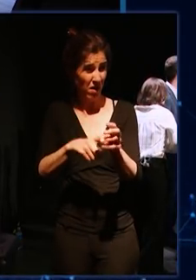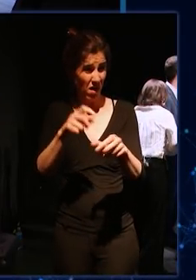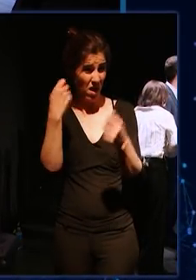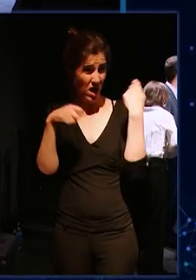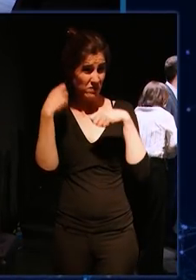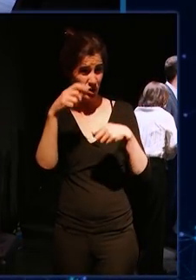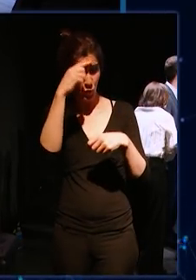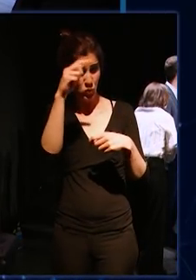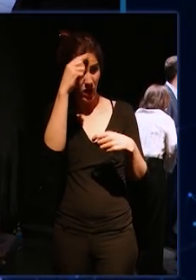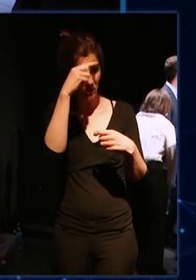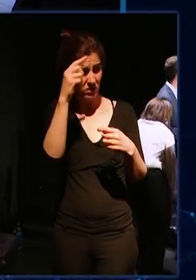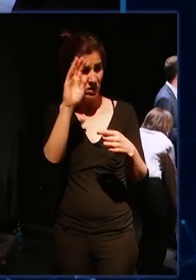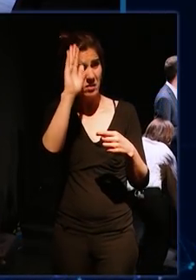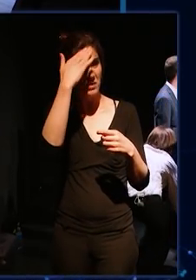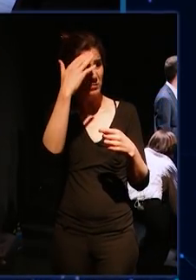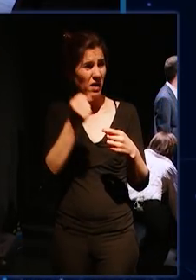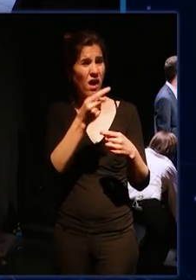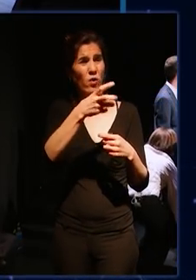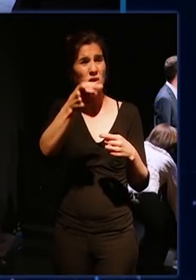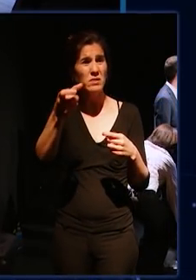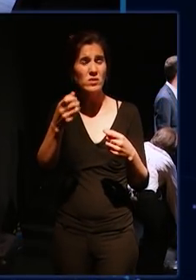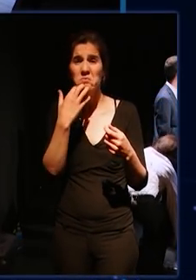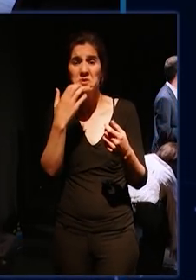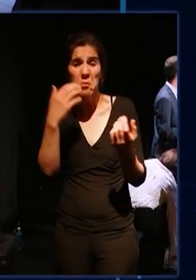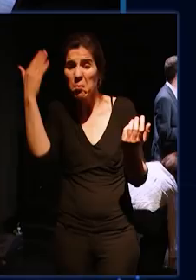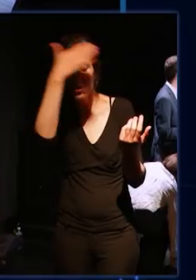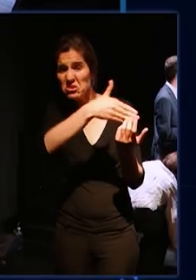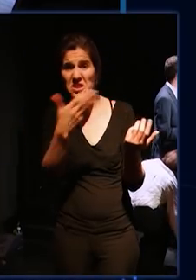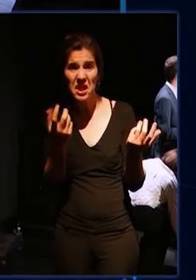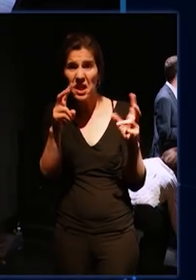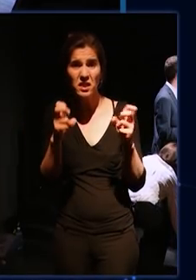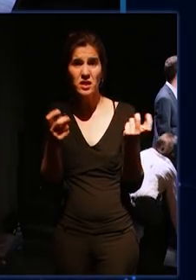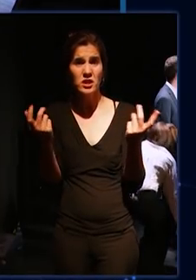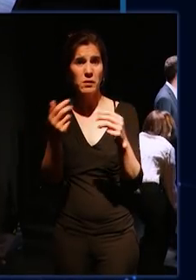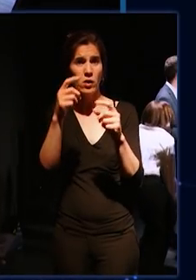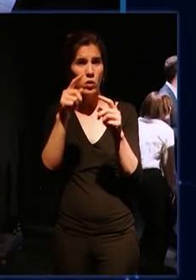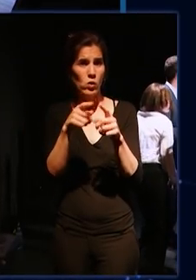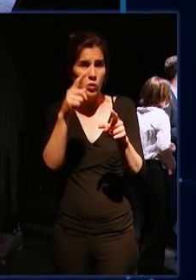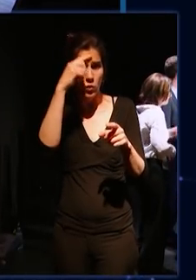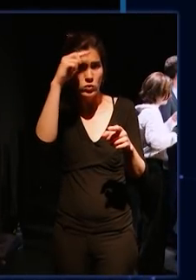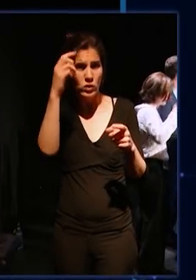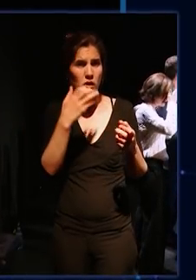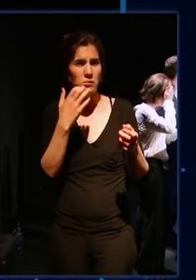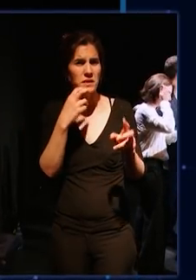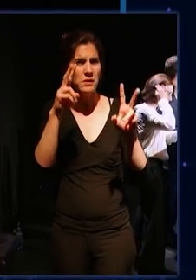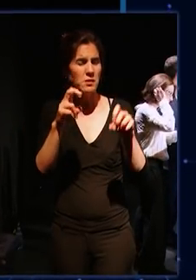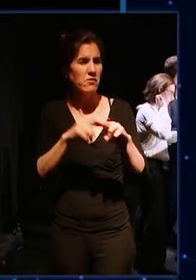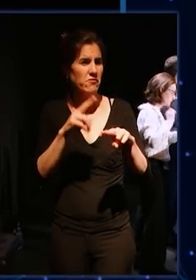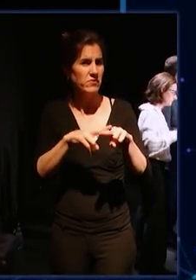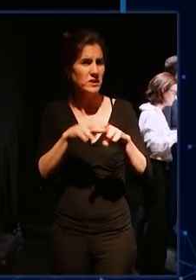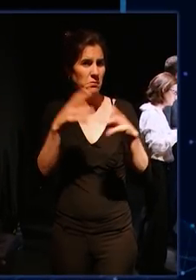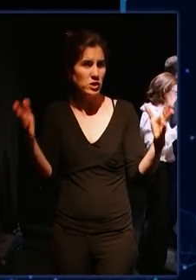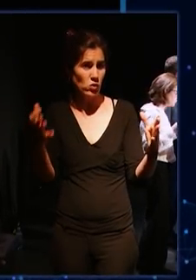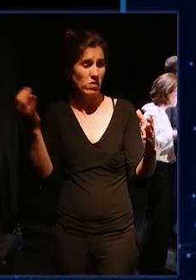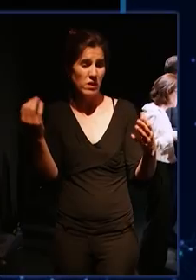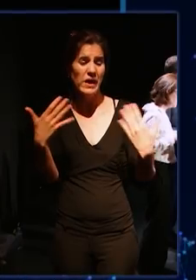concretament aquelles persones que habitualment estan fora dels circuits d'aquestes demandes culturals. Hem d'actualitzar, evidentment, la festa major per fer-la més inclusiva i